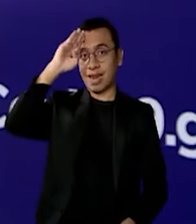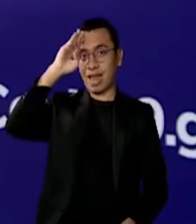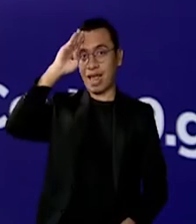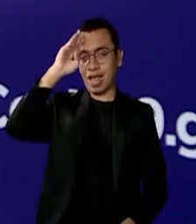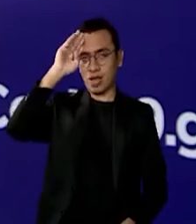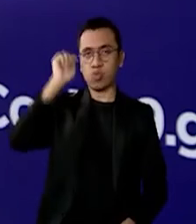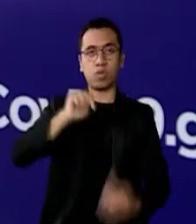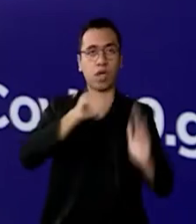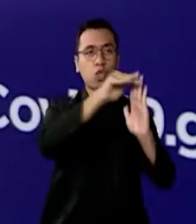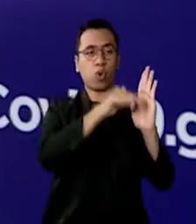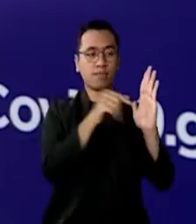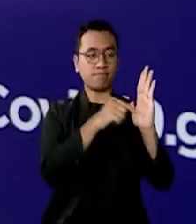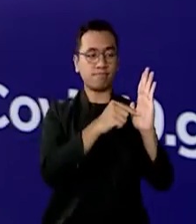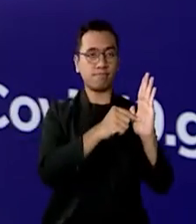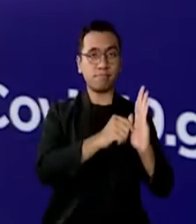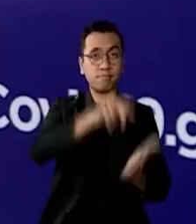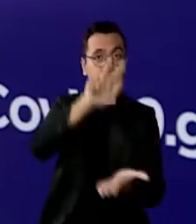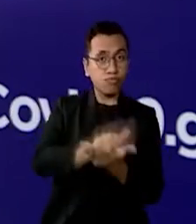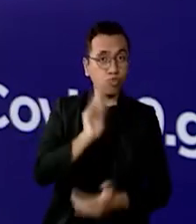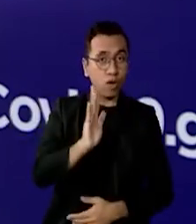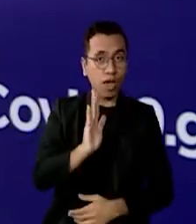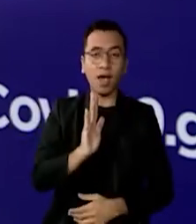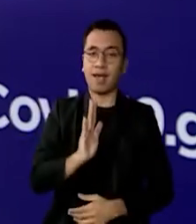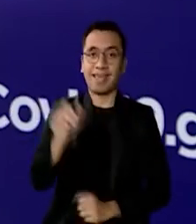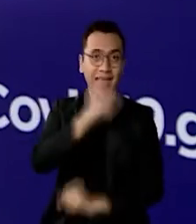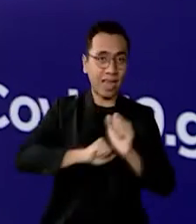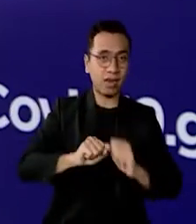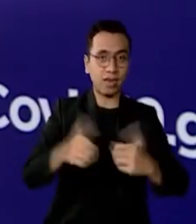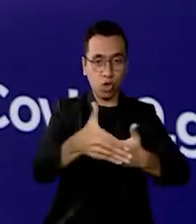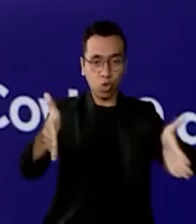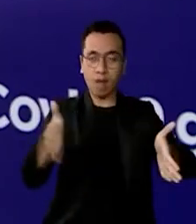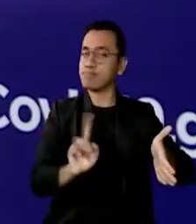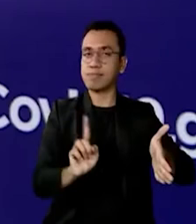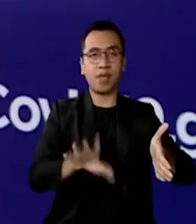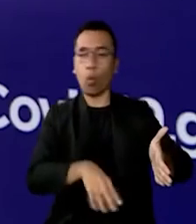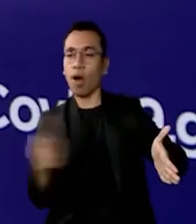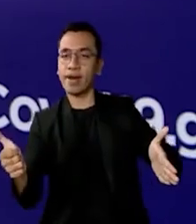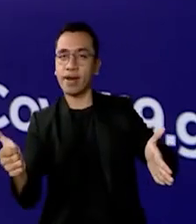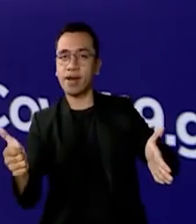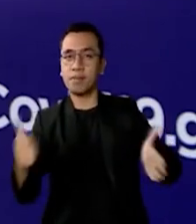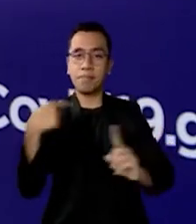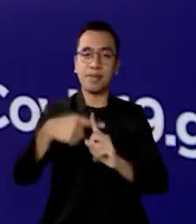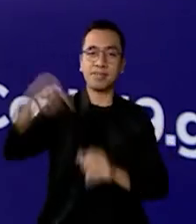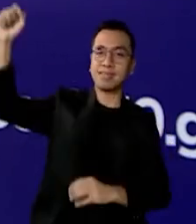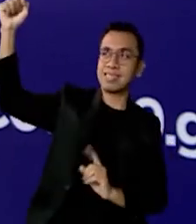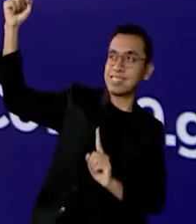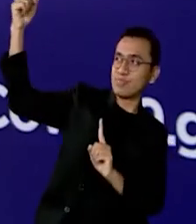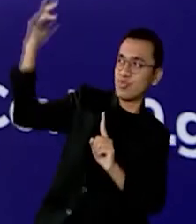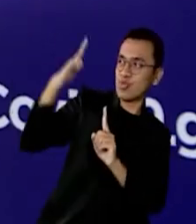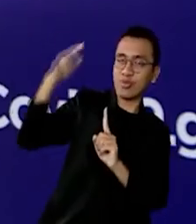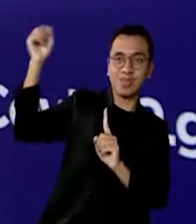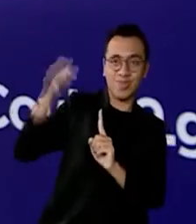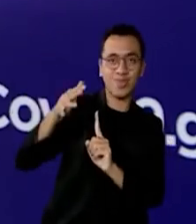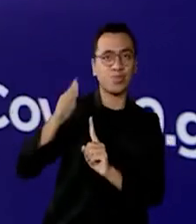protap kan bahwa kegiatan harus di lapangan harus ditempat terbuka sambil berjemur itu udah memang